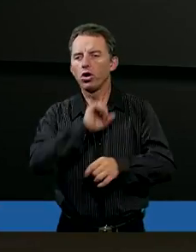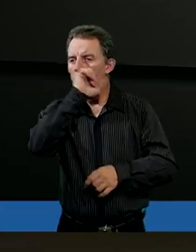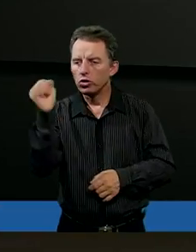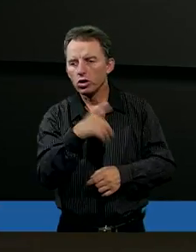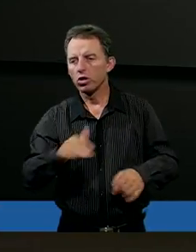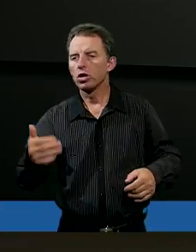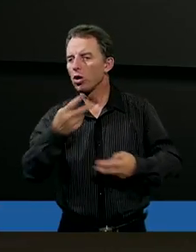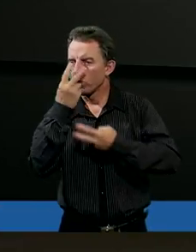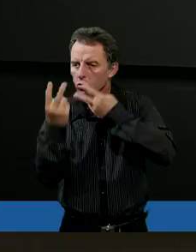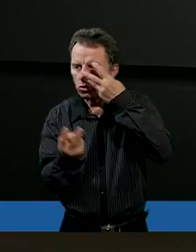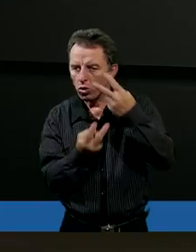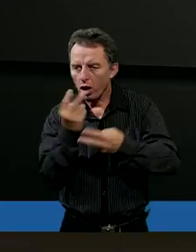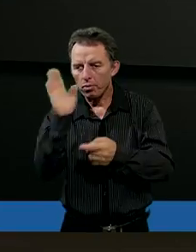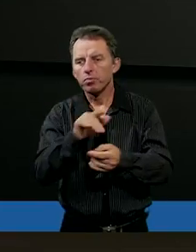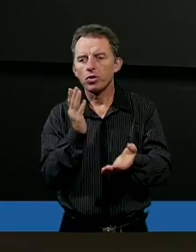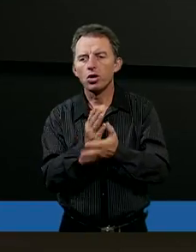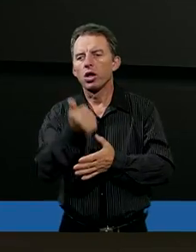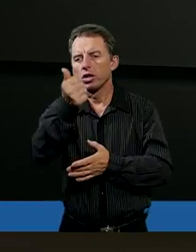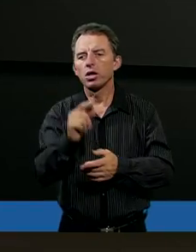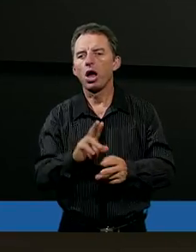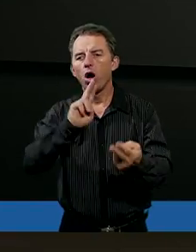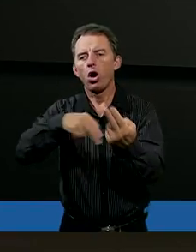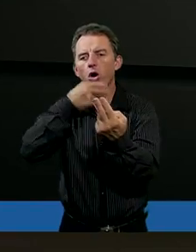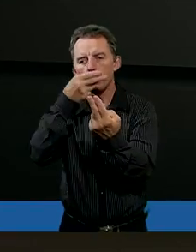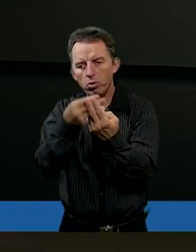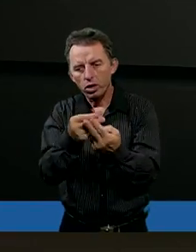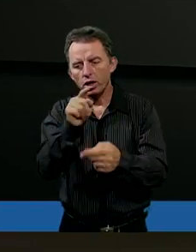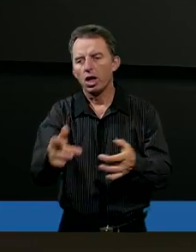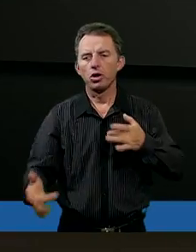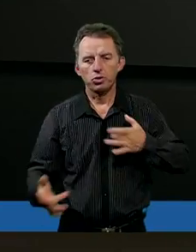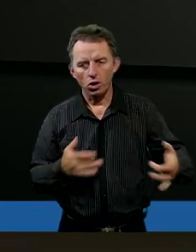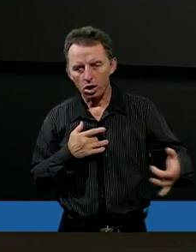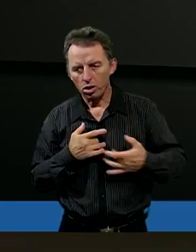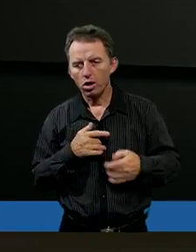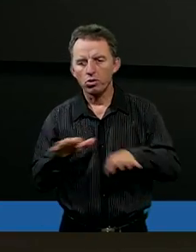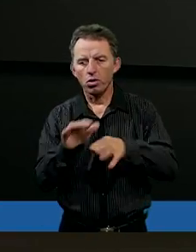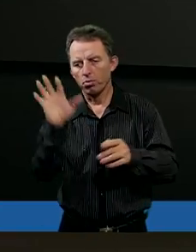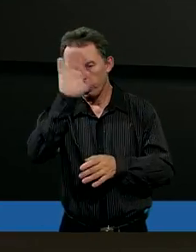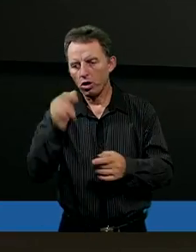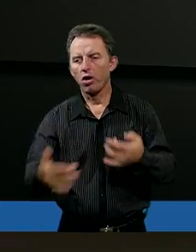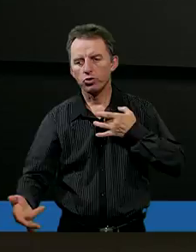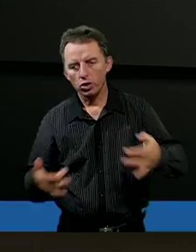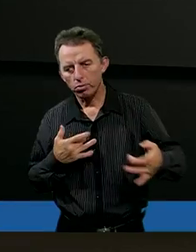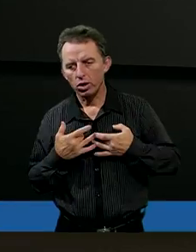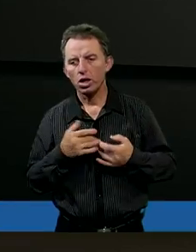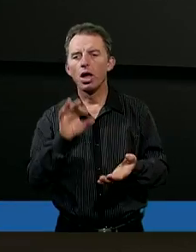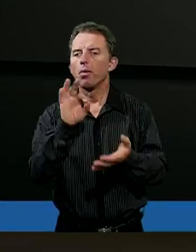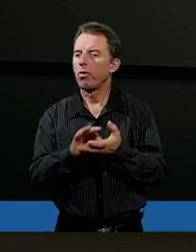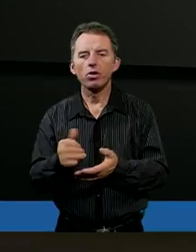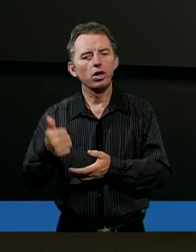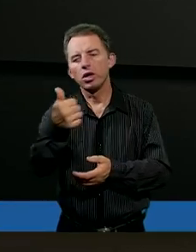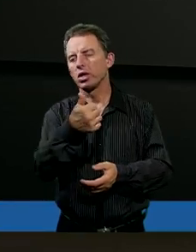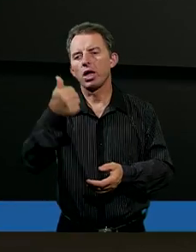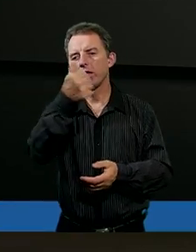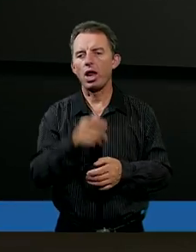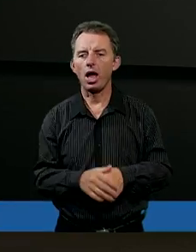by nie szukała Boga. Oczywiście to tylko jedna z odpowiedzi na cierpienie i miejsce Boga w cierpieniu i pewnie nie